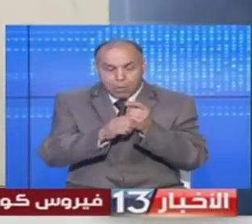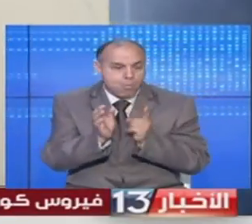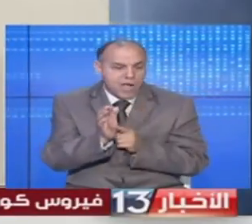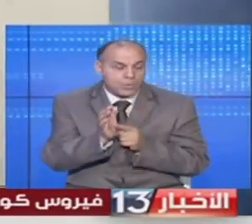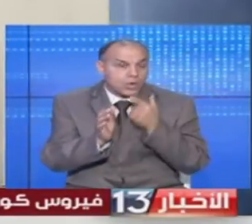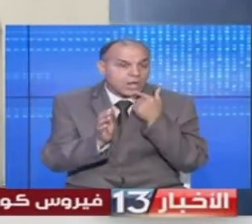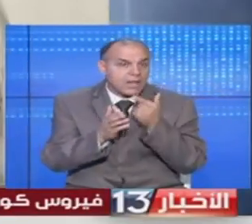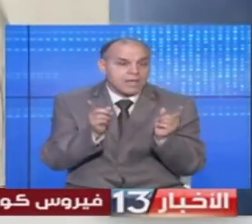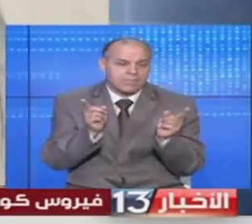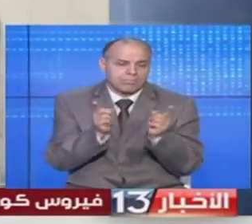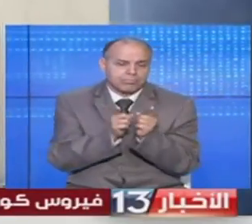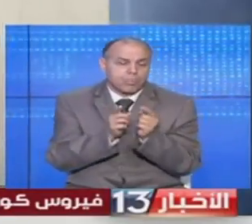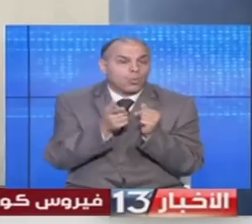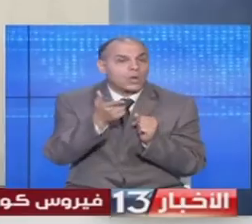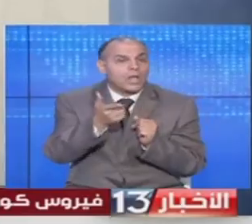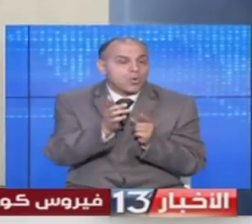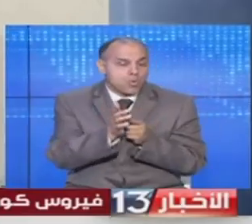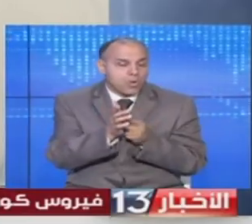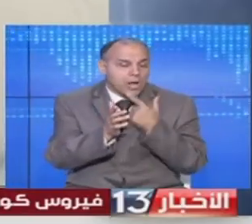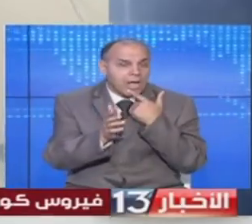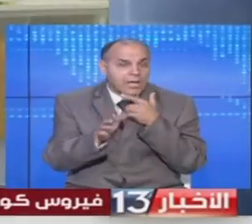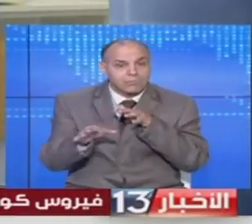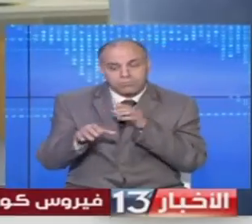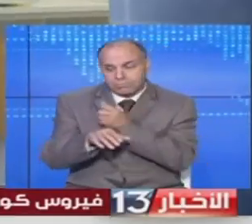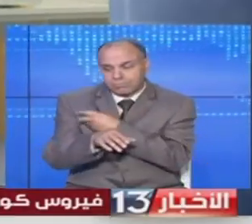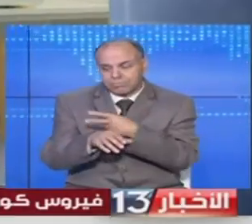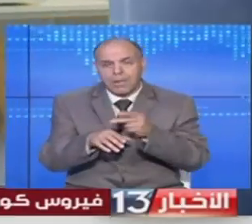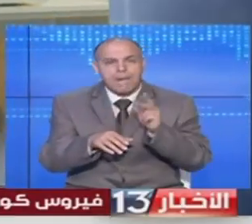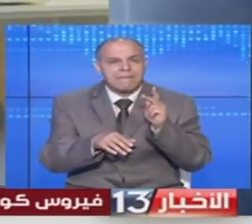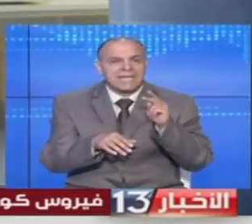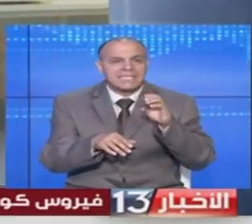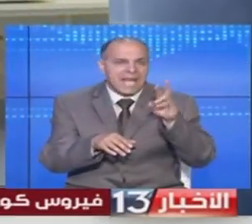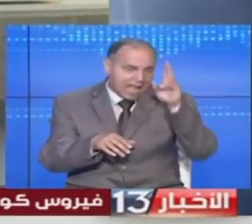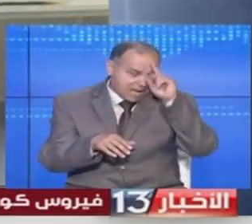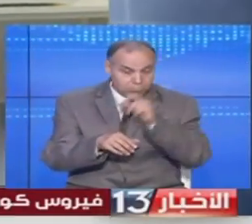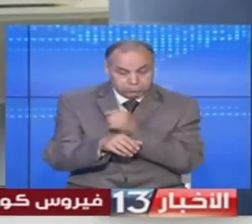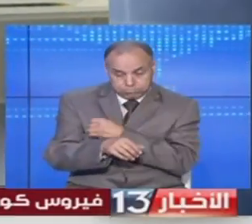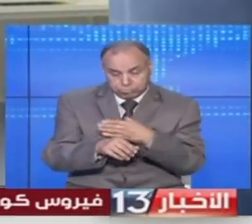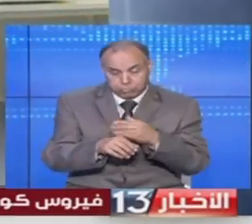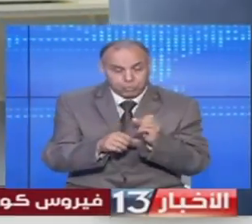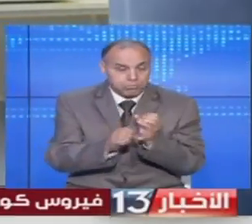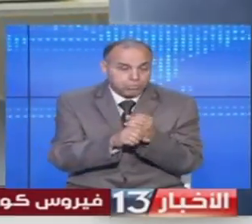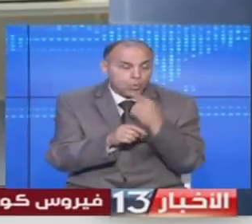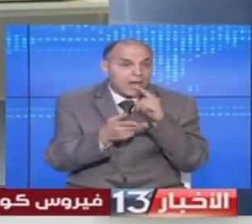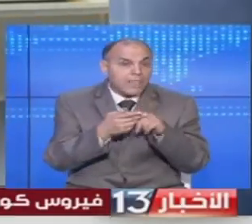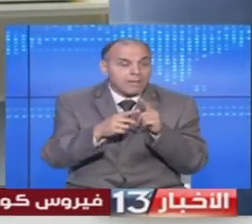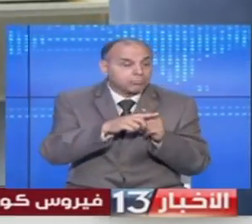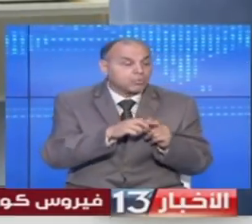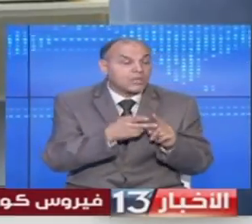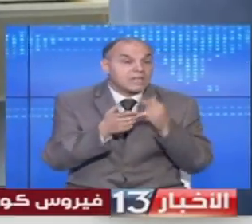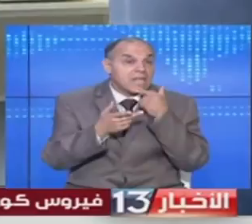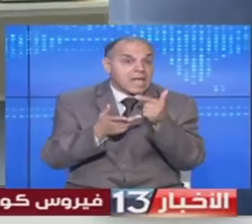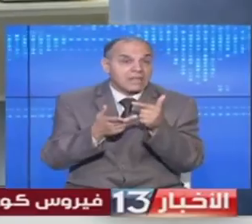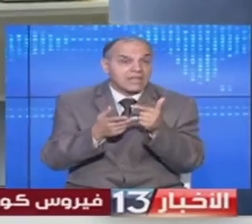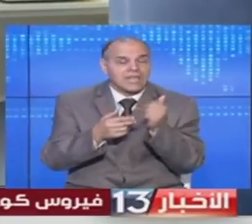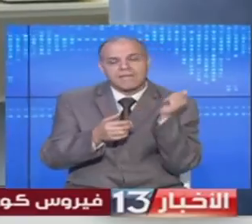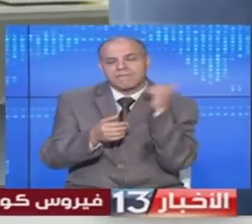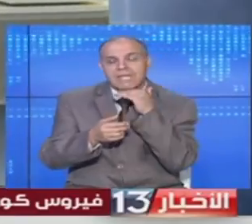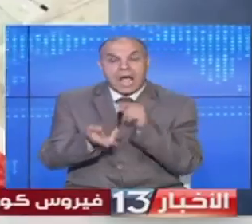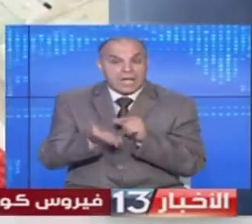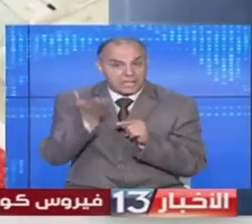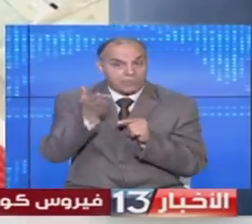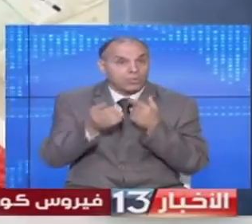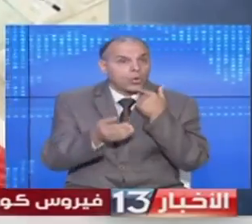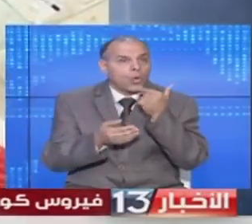تقتصر بدرجه اولى على تحاليل ال بيسير ما سيمكن من حصر الحالات الايجابيه بسرعه اكبر